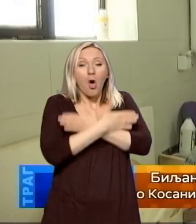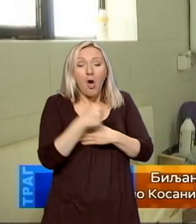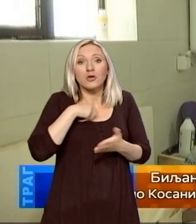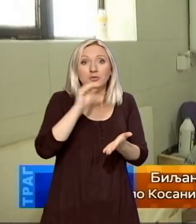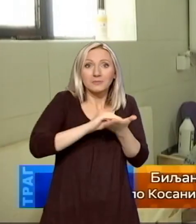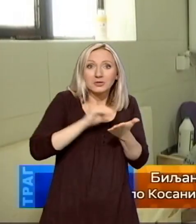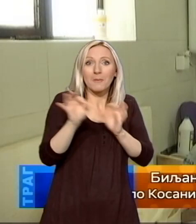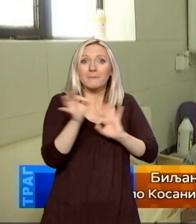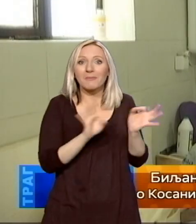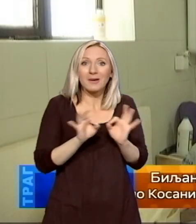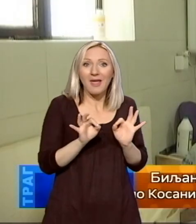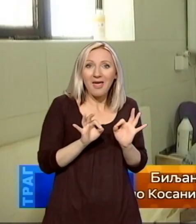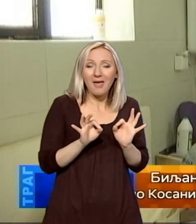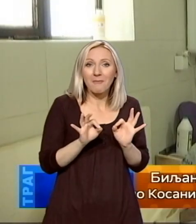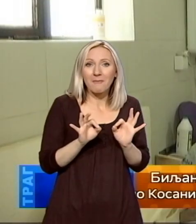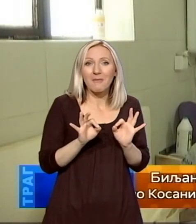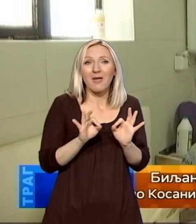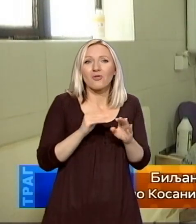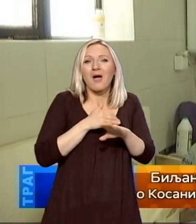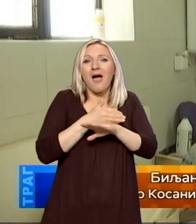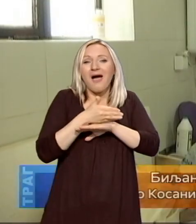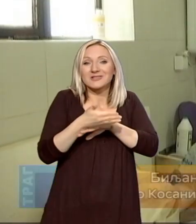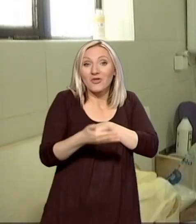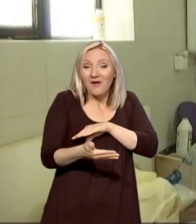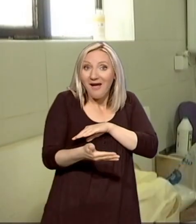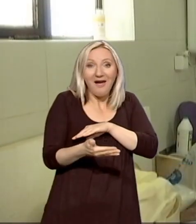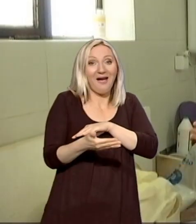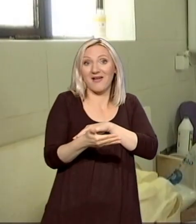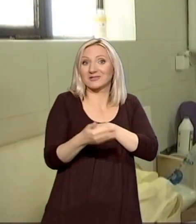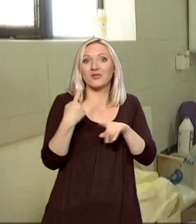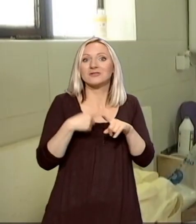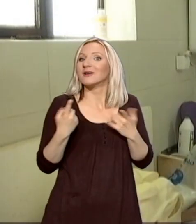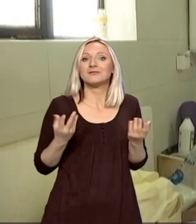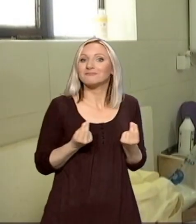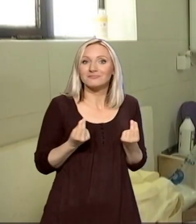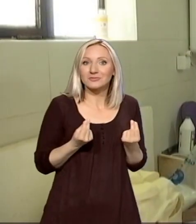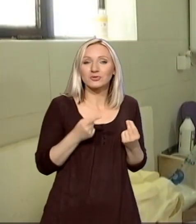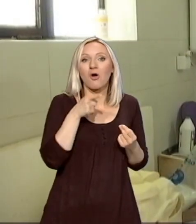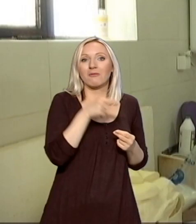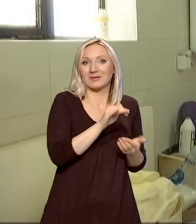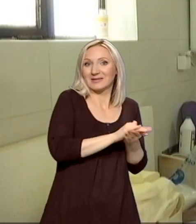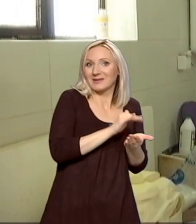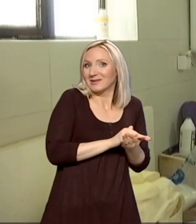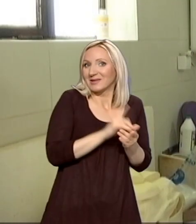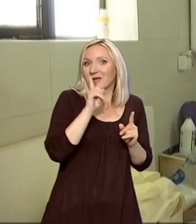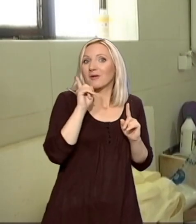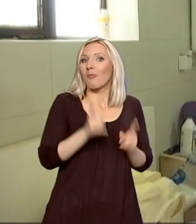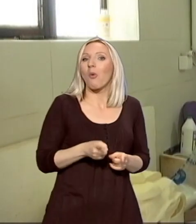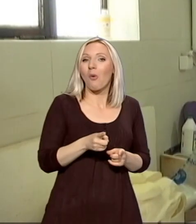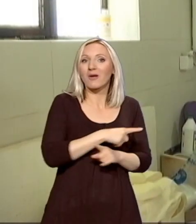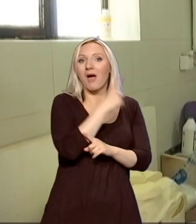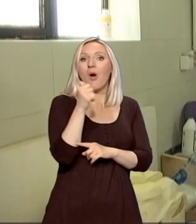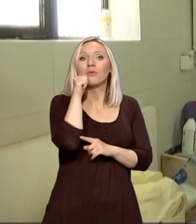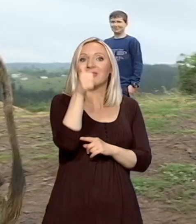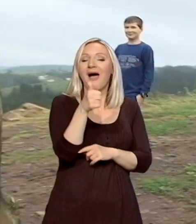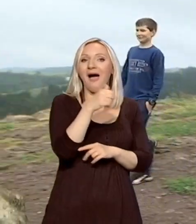priprema, do kasno, jer ovaj dio posla mora da se odradi